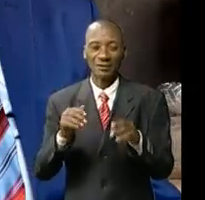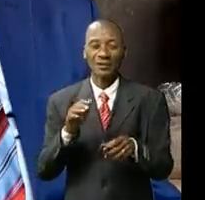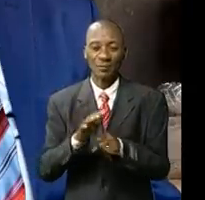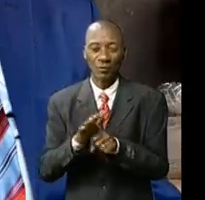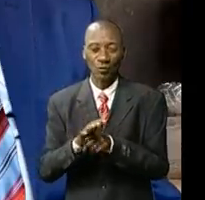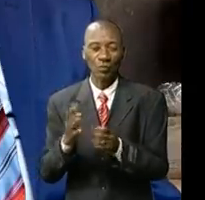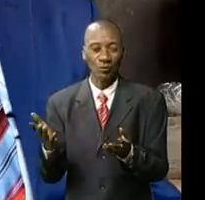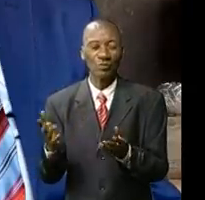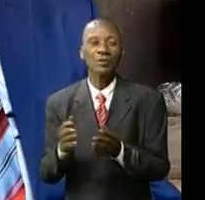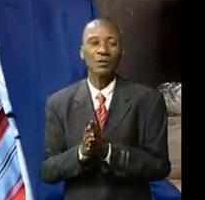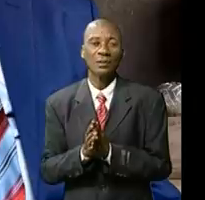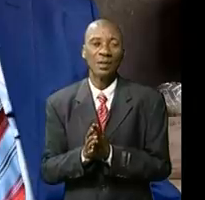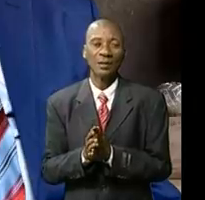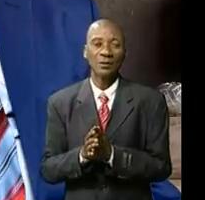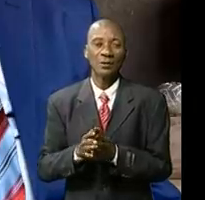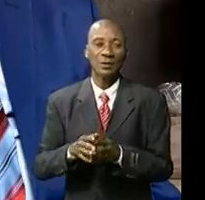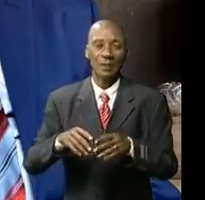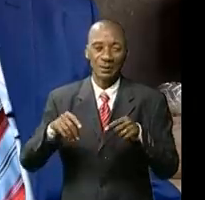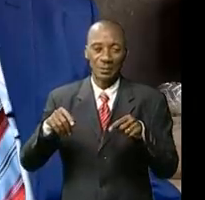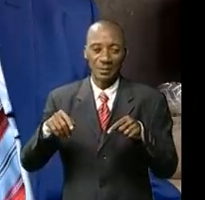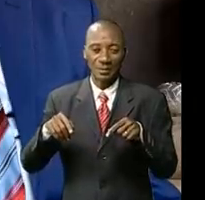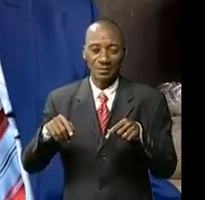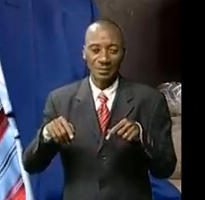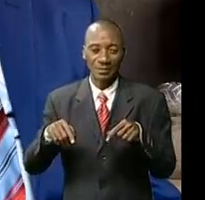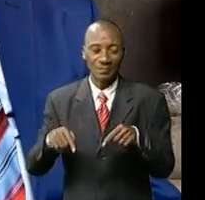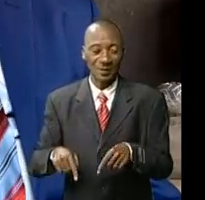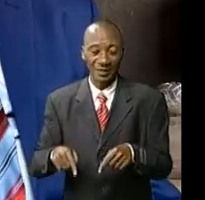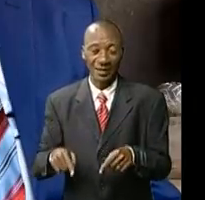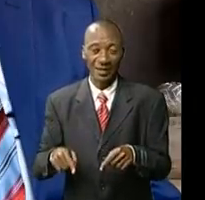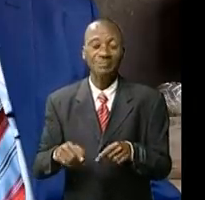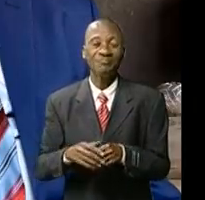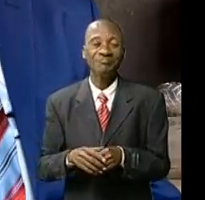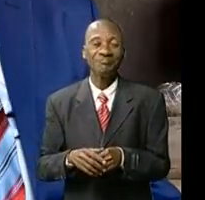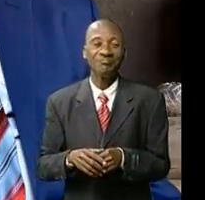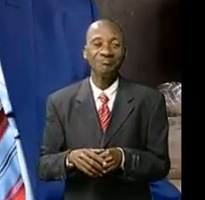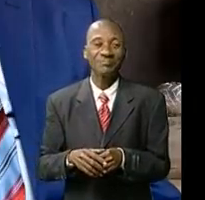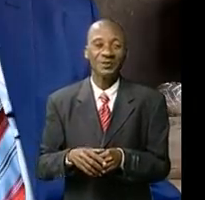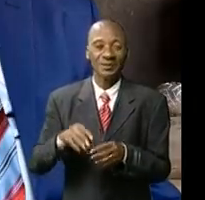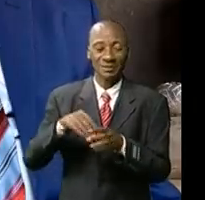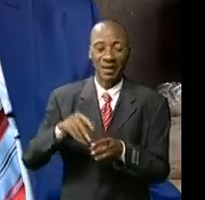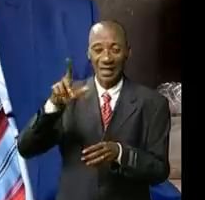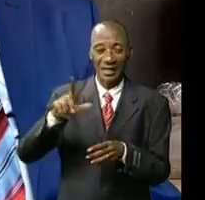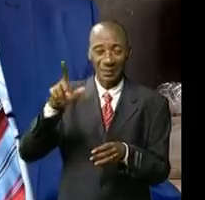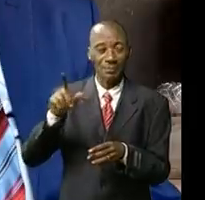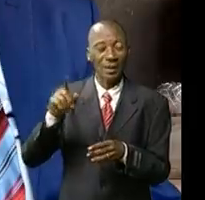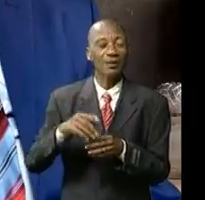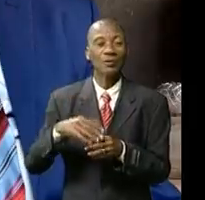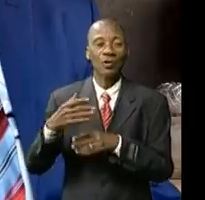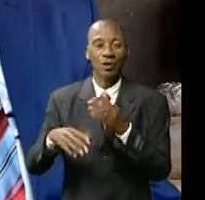à l'assemblée centrale de l'église Cité Bethel au croisement des boulevards Lumumba et Sendwe, numéro